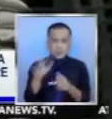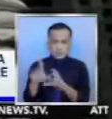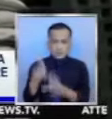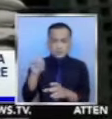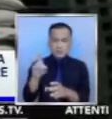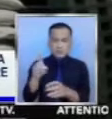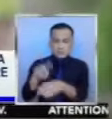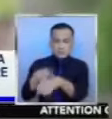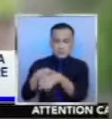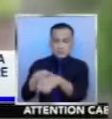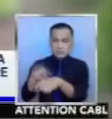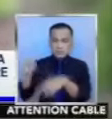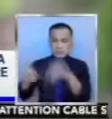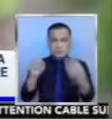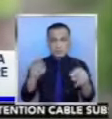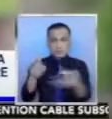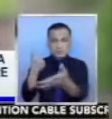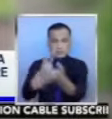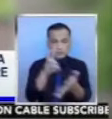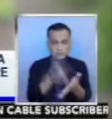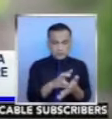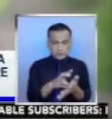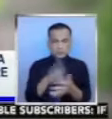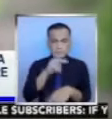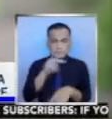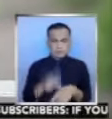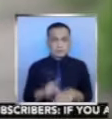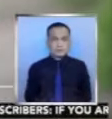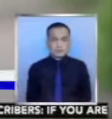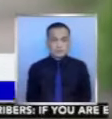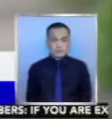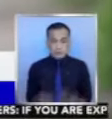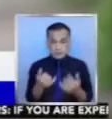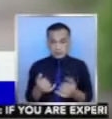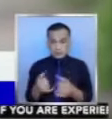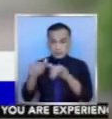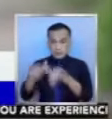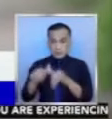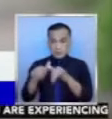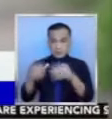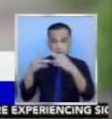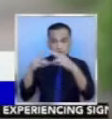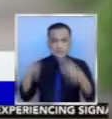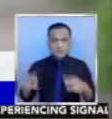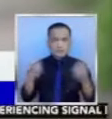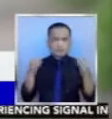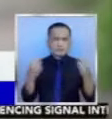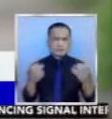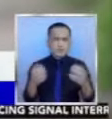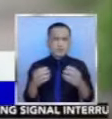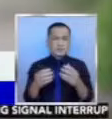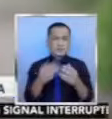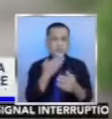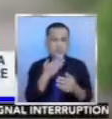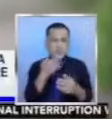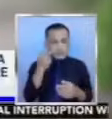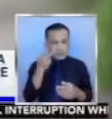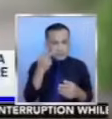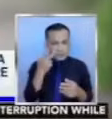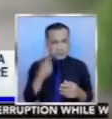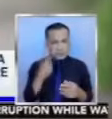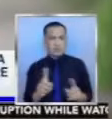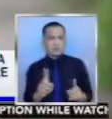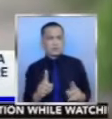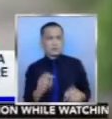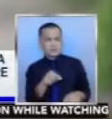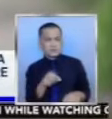sa buong bansa. Sa ngayon, mananatili muna raw sa mga warehouse ang sakosakong asukal habang inaalam kung alin sa mga ito ang may mga